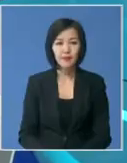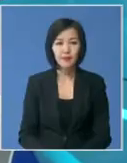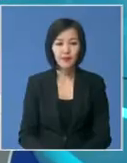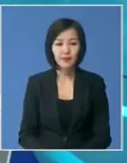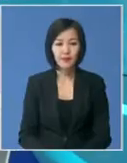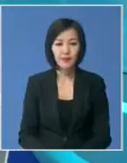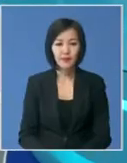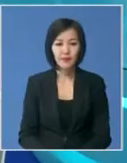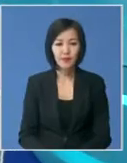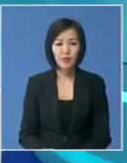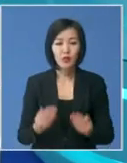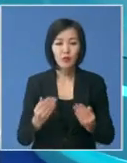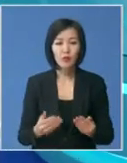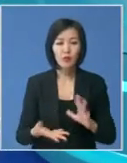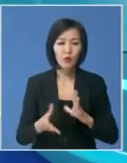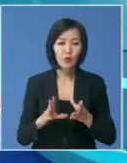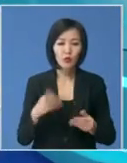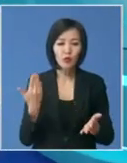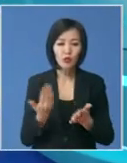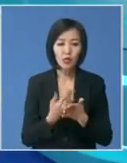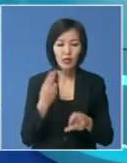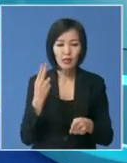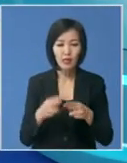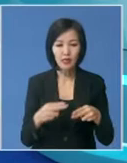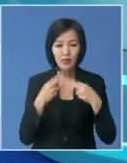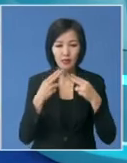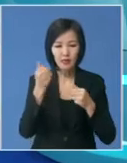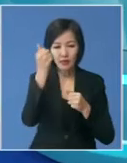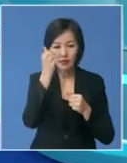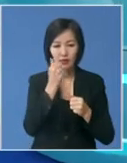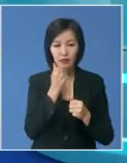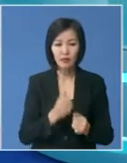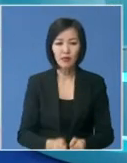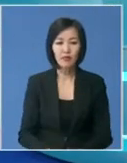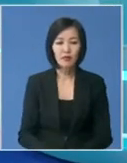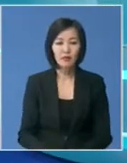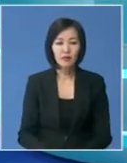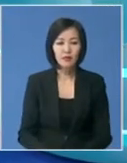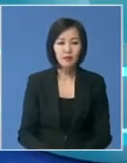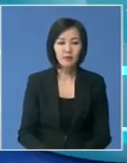Бүгінге келіп түскен жаңалықтар осындай болды. Назарларыңызға рахмет, аман сау болыңыздар.